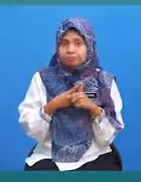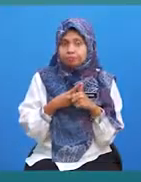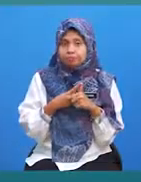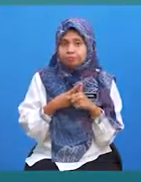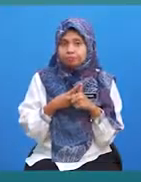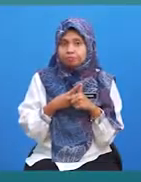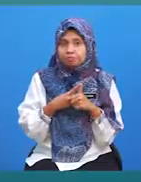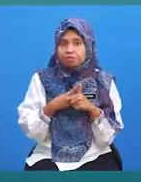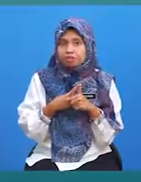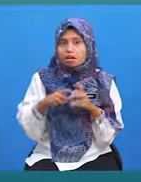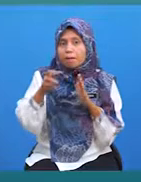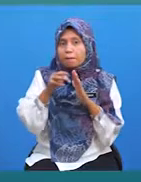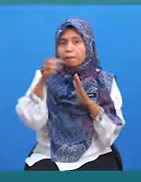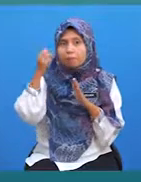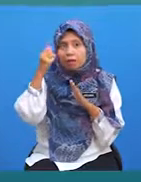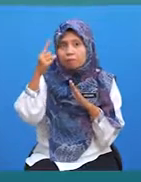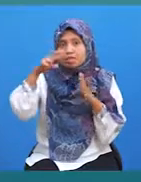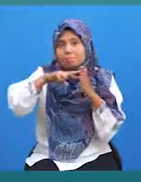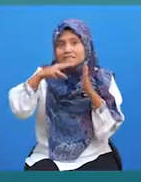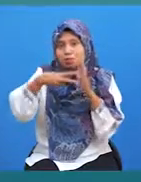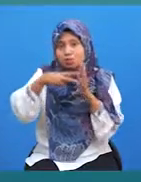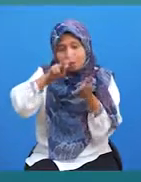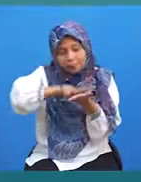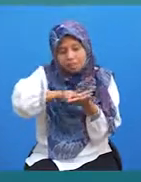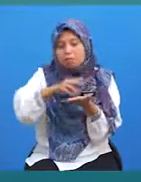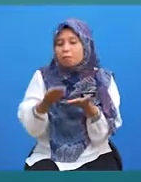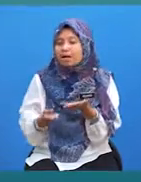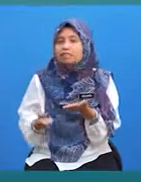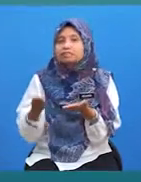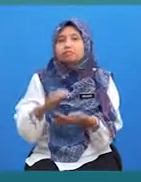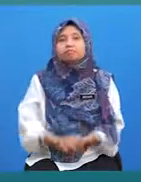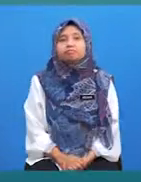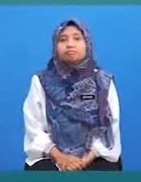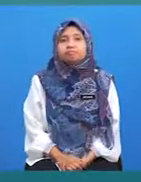Objektif yang pertama, memahami maksud peribahasa.